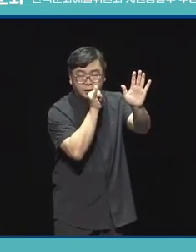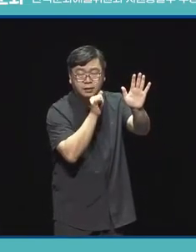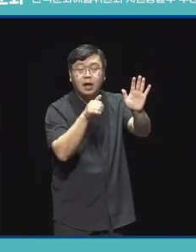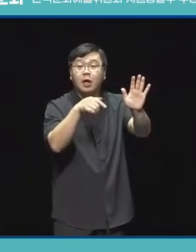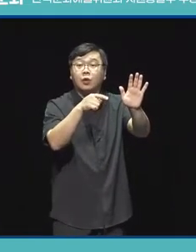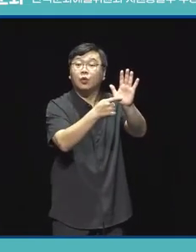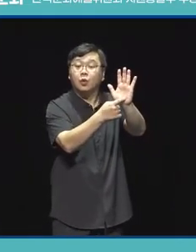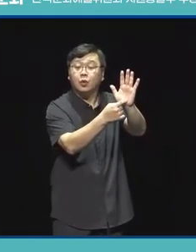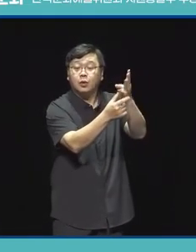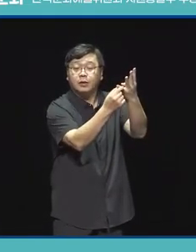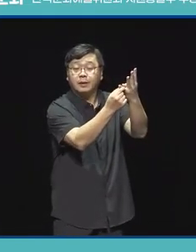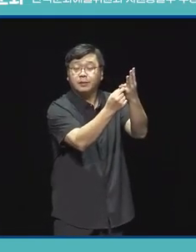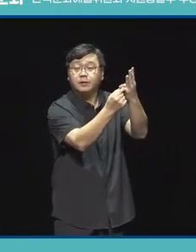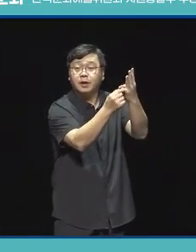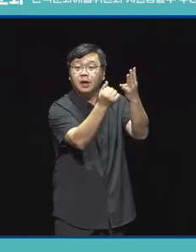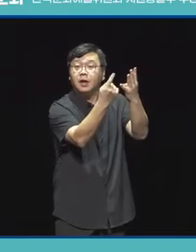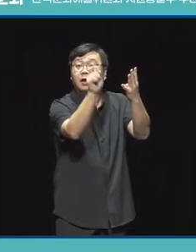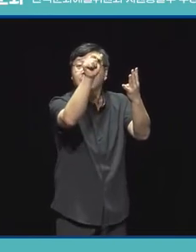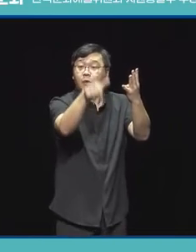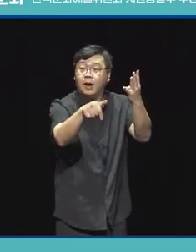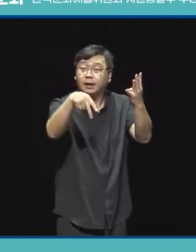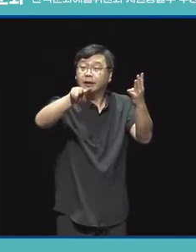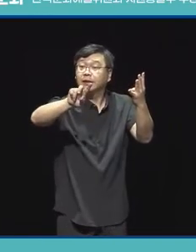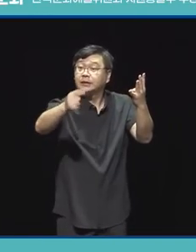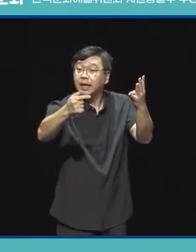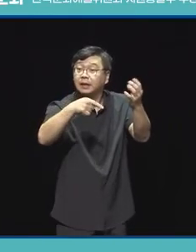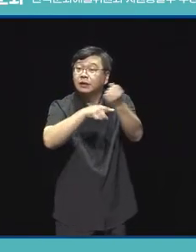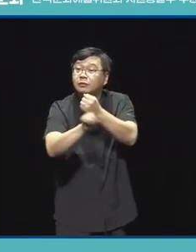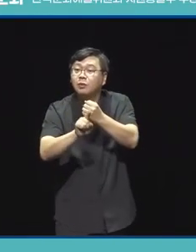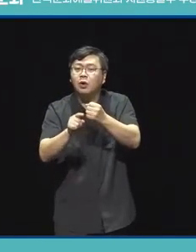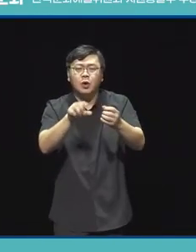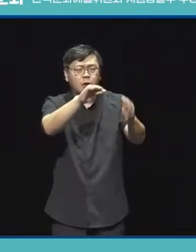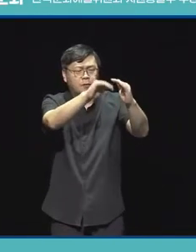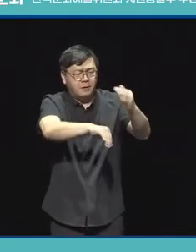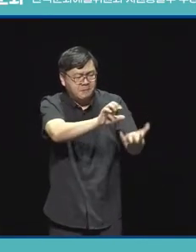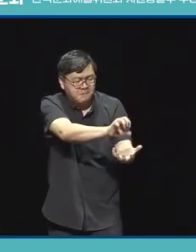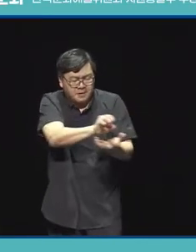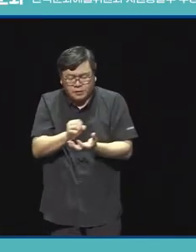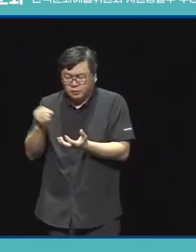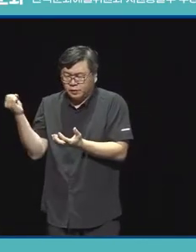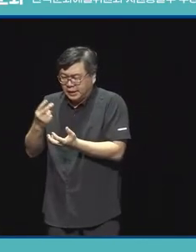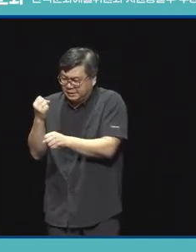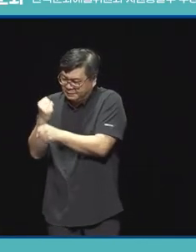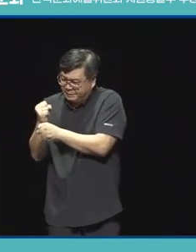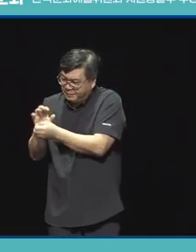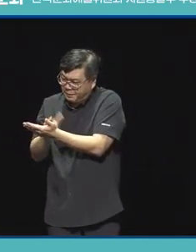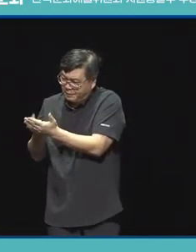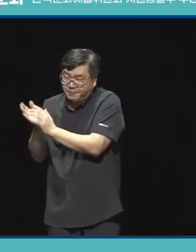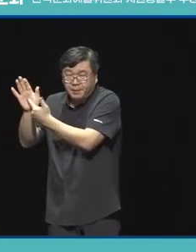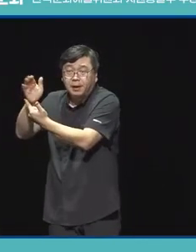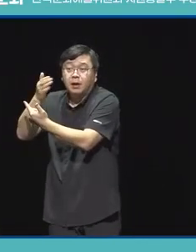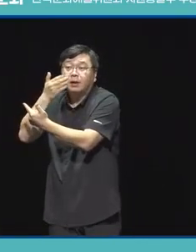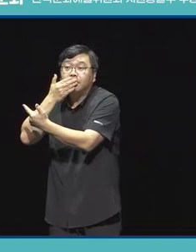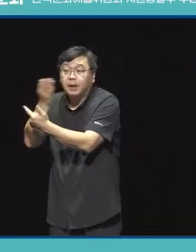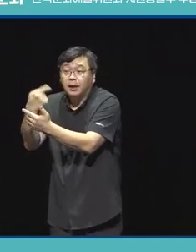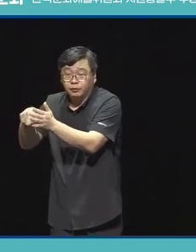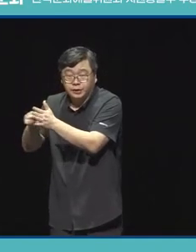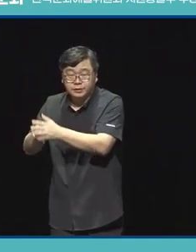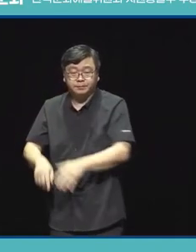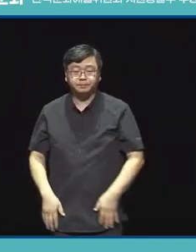확산은 재공연될 수 있는 레퍼토리에 대한 지원을 의미합니다. 또 많이 혼동하시는 부분이 창작협력단입니다.